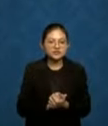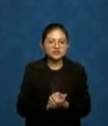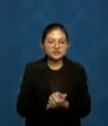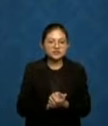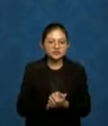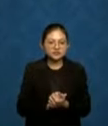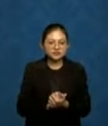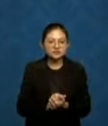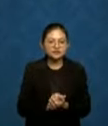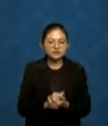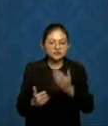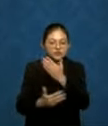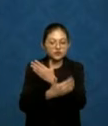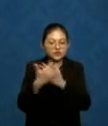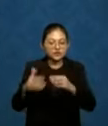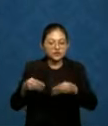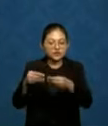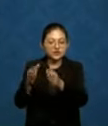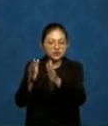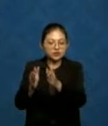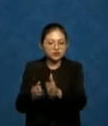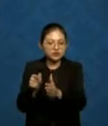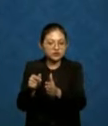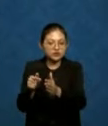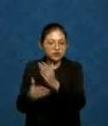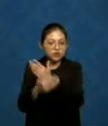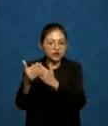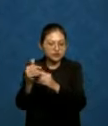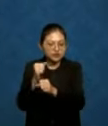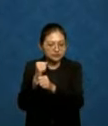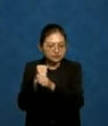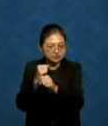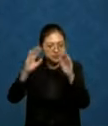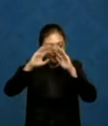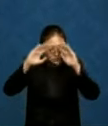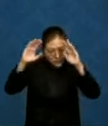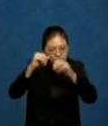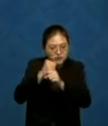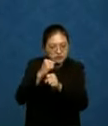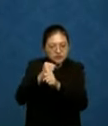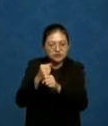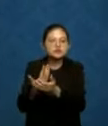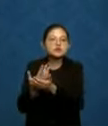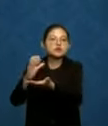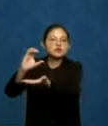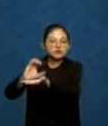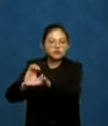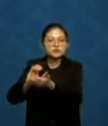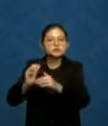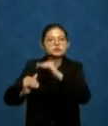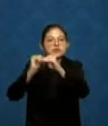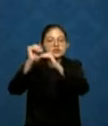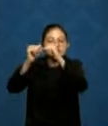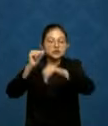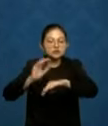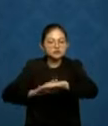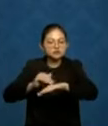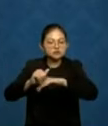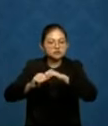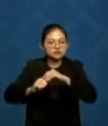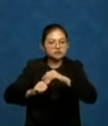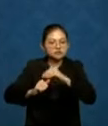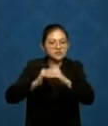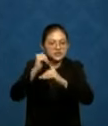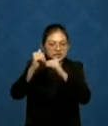ของคนเหล่านี้จะได้รับโอกาสจากกองทุนพัฒนาฝีมือแรงงานวันนี้ได้รับอยู่แล้วครับท่าน